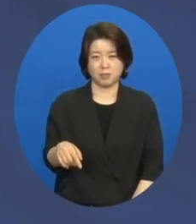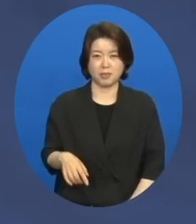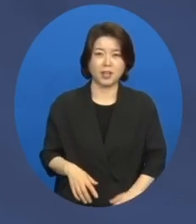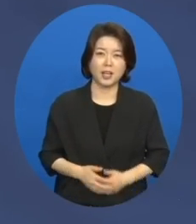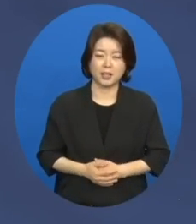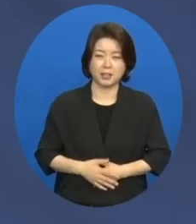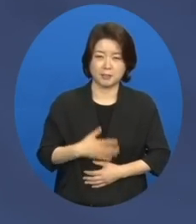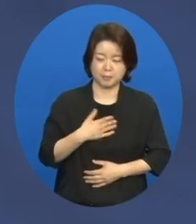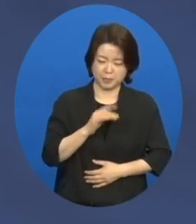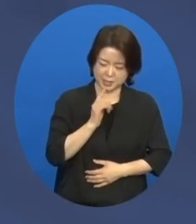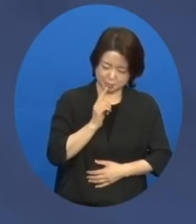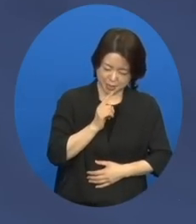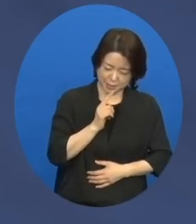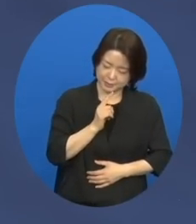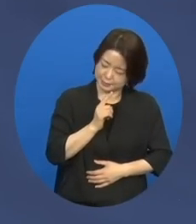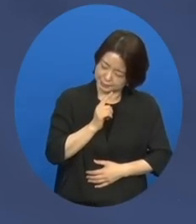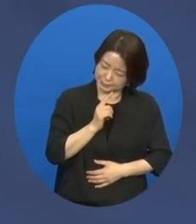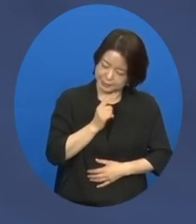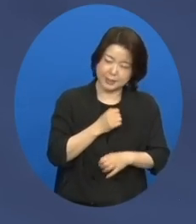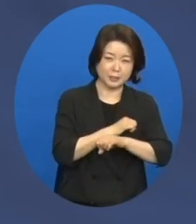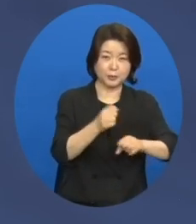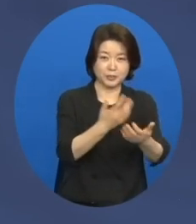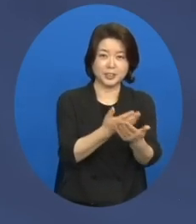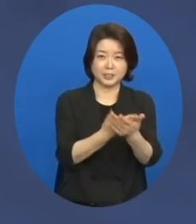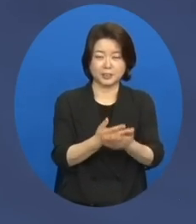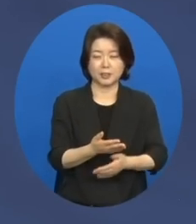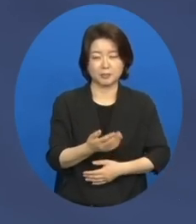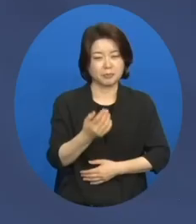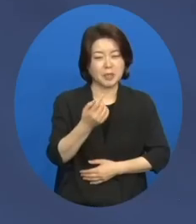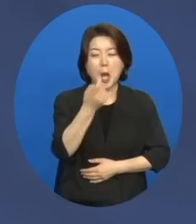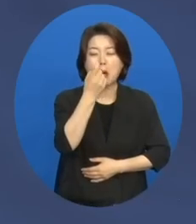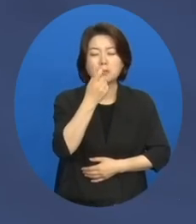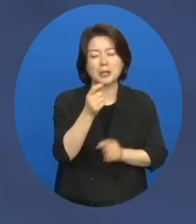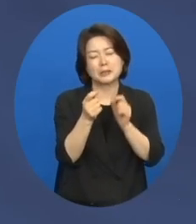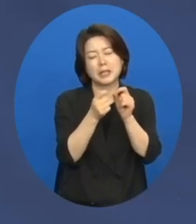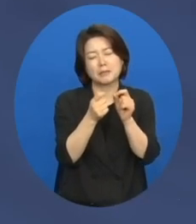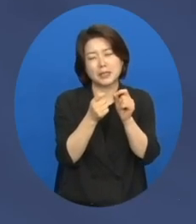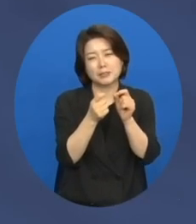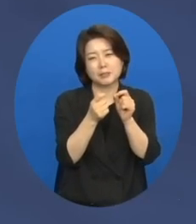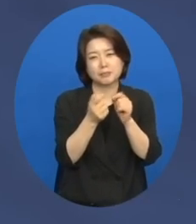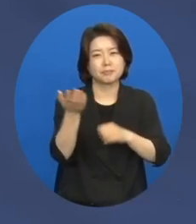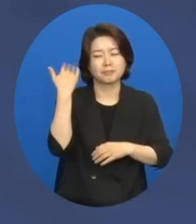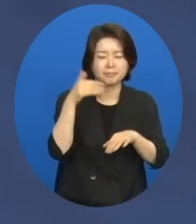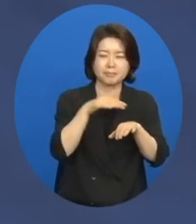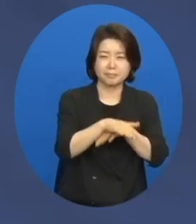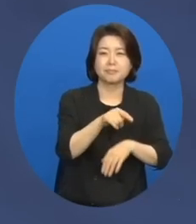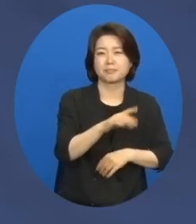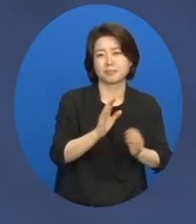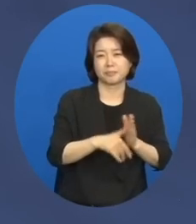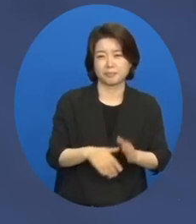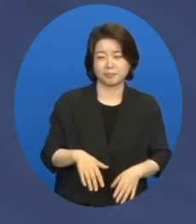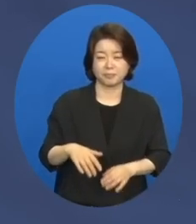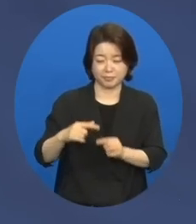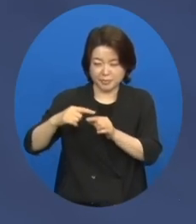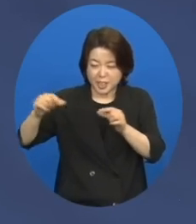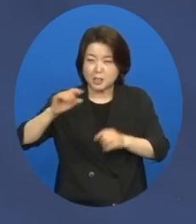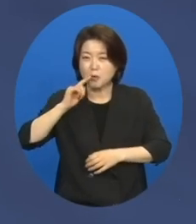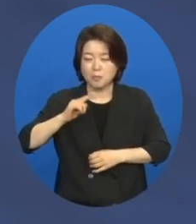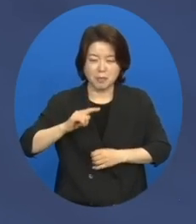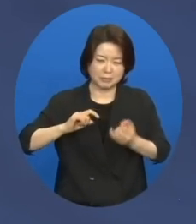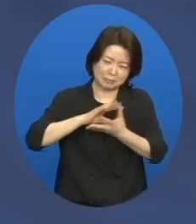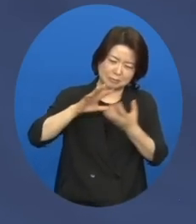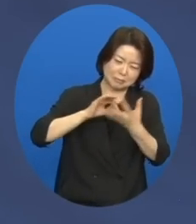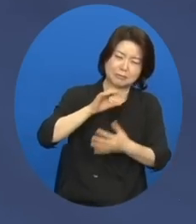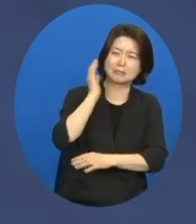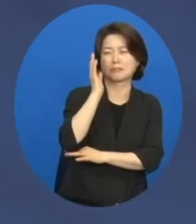제 언어를 용서하세요. 제가 배운 게 짧아서. 근데 그전 옛날 시절에는 막 일본 말이고 뭐 막 뒤섞어서 막